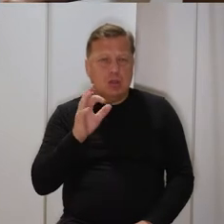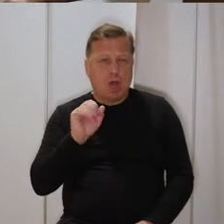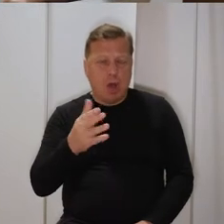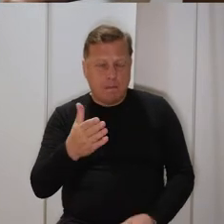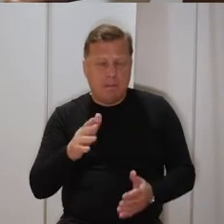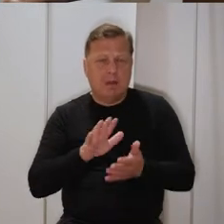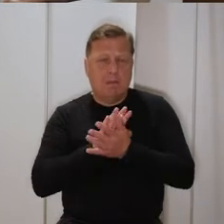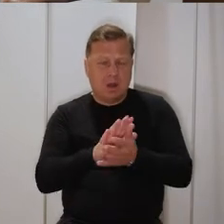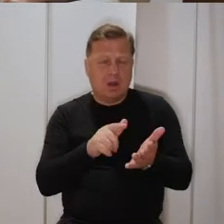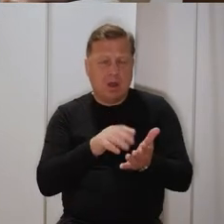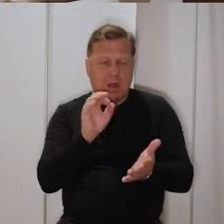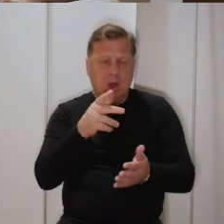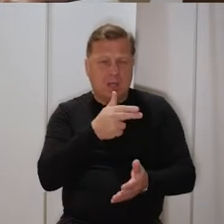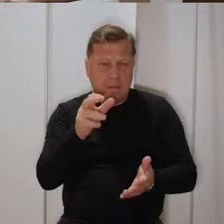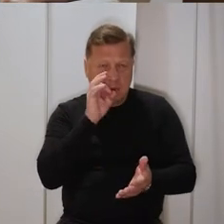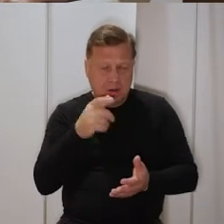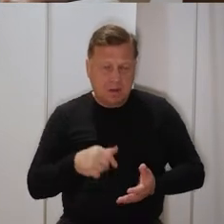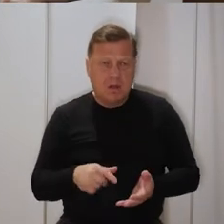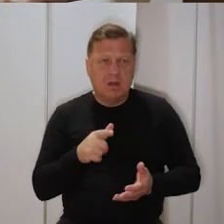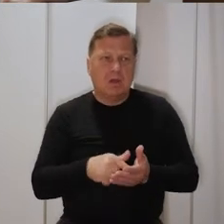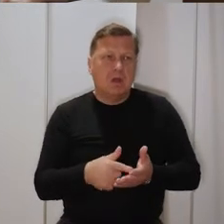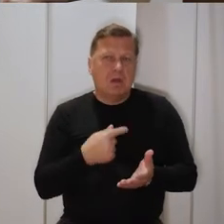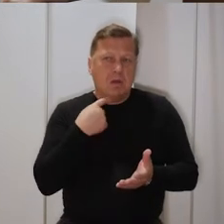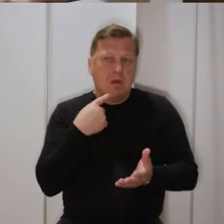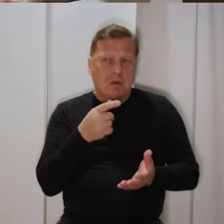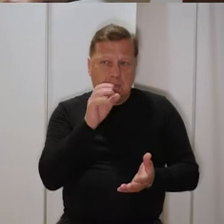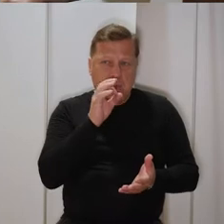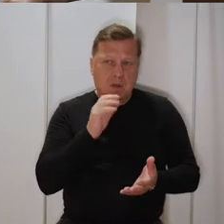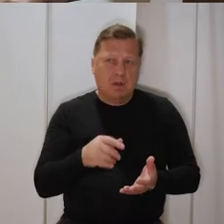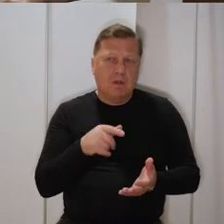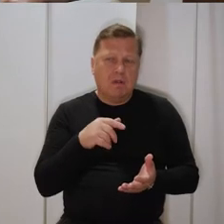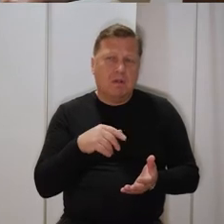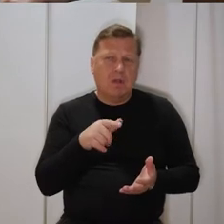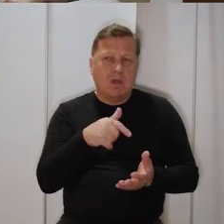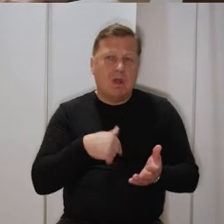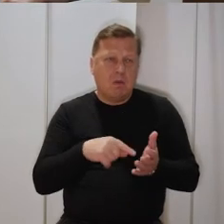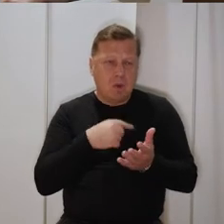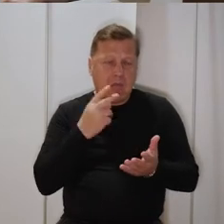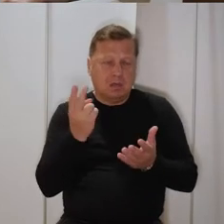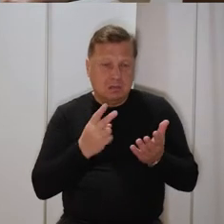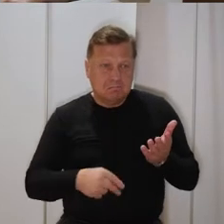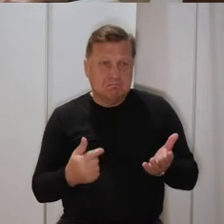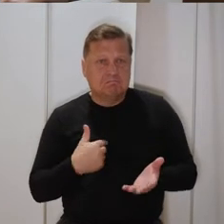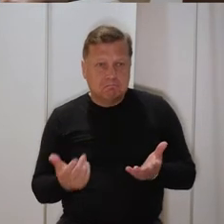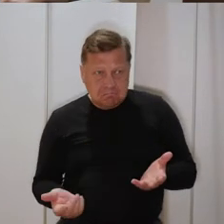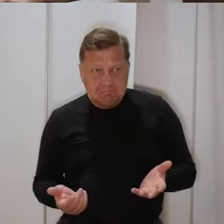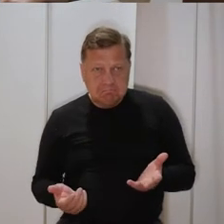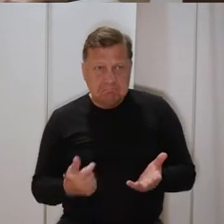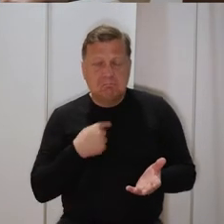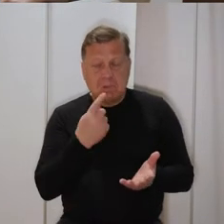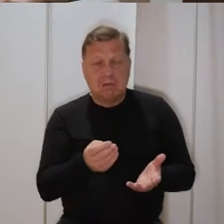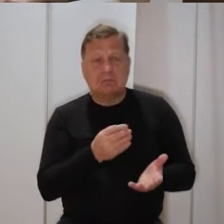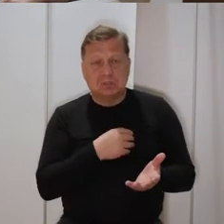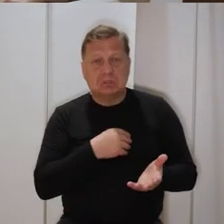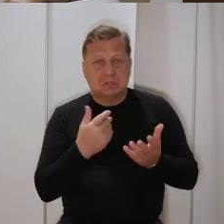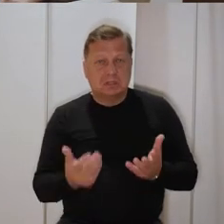antologii pornograficznej, która okazała się, przynajmniej dla mnie, strasznie niewypałem, przeczytałam ją całą i powiem wam absolutnie szczerze,